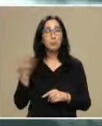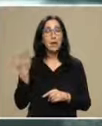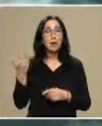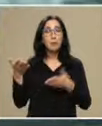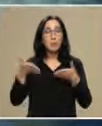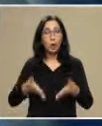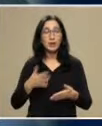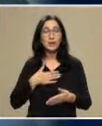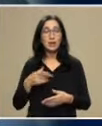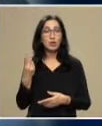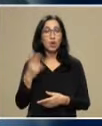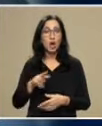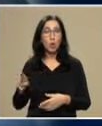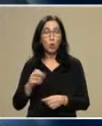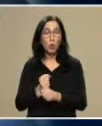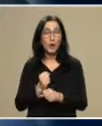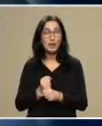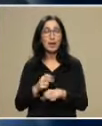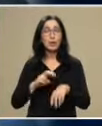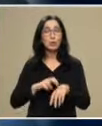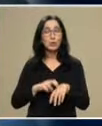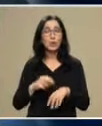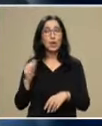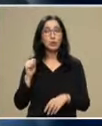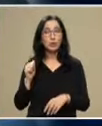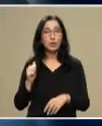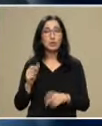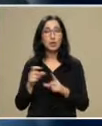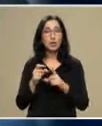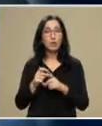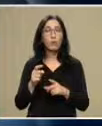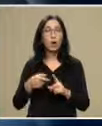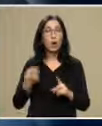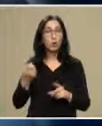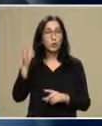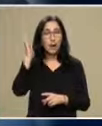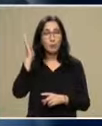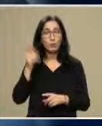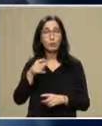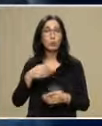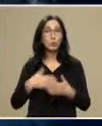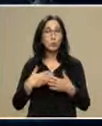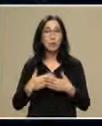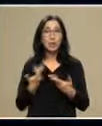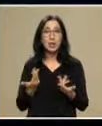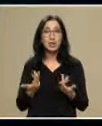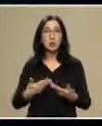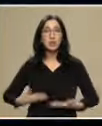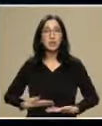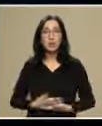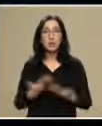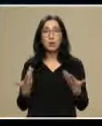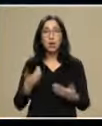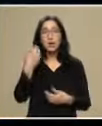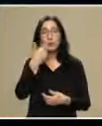поканили един наш колега, например, доцента от Денис Рашидов от Габрово, и той сподели нещо интересно. Как е